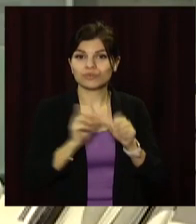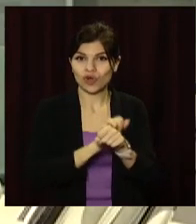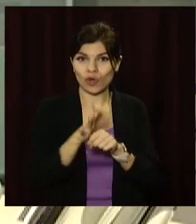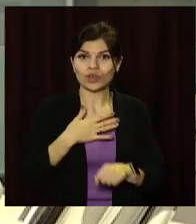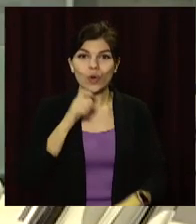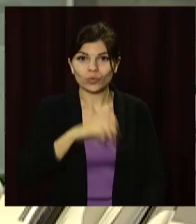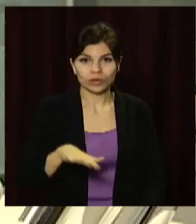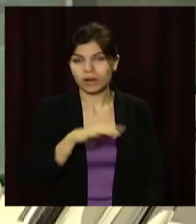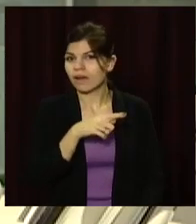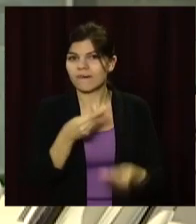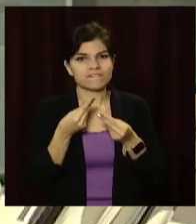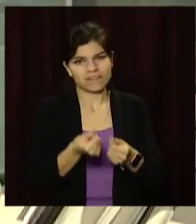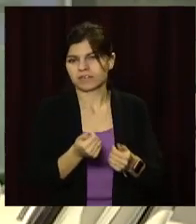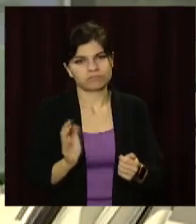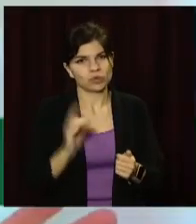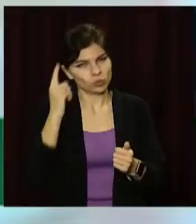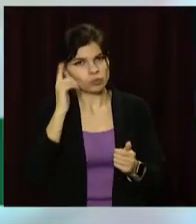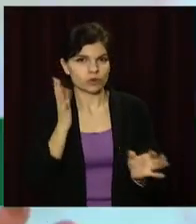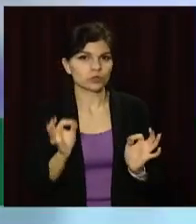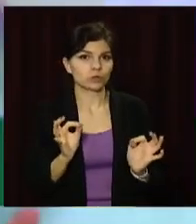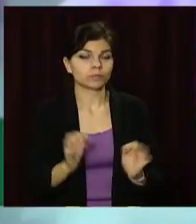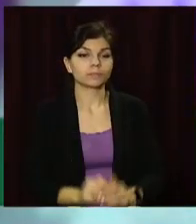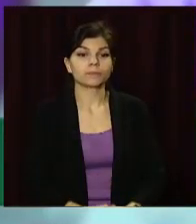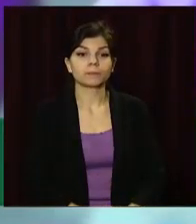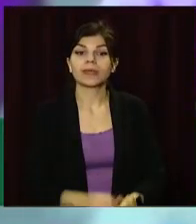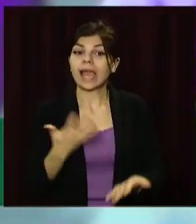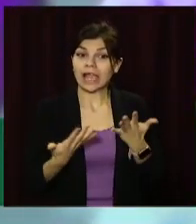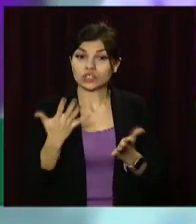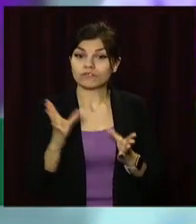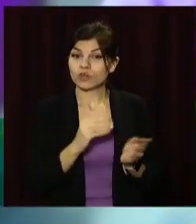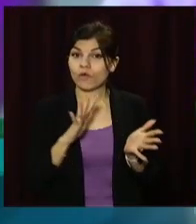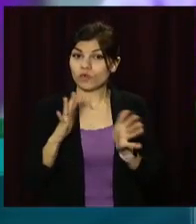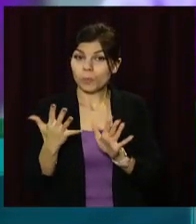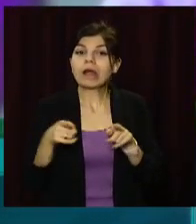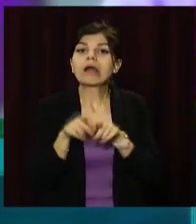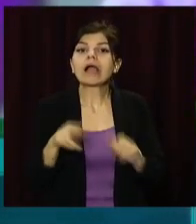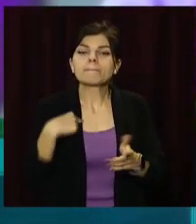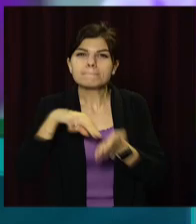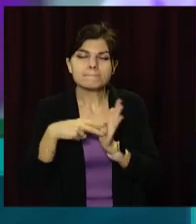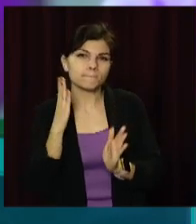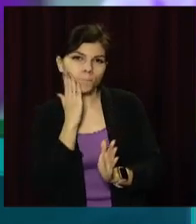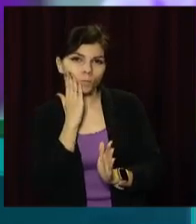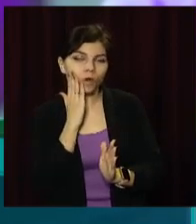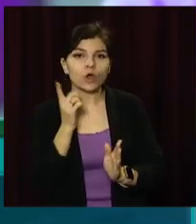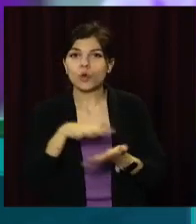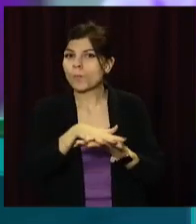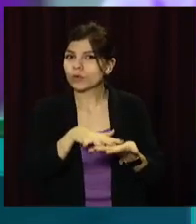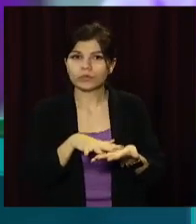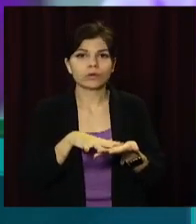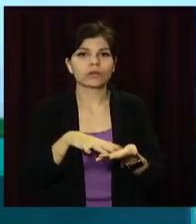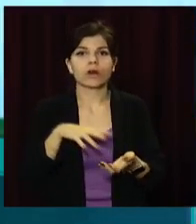поширенням недуги в нашій країні вони не вплинуть. Якщо все буде відбуватись так, як ми спрогнозували, то ні подовження карантину,